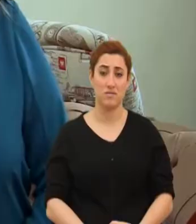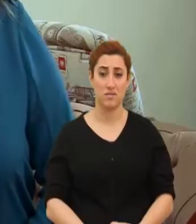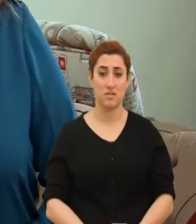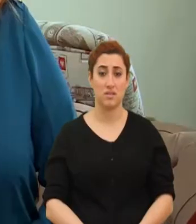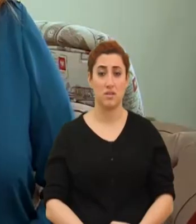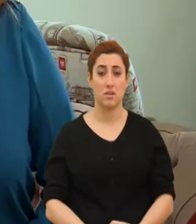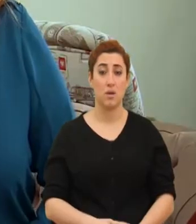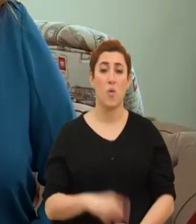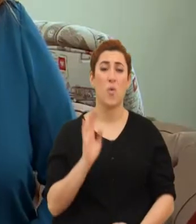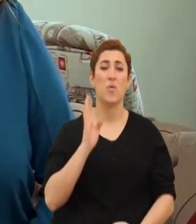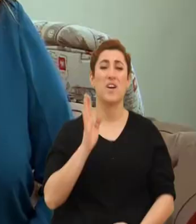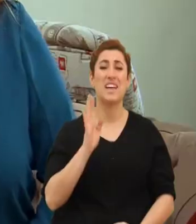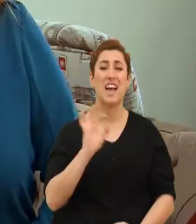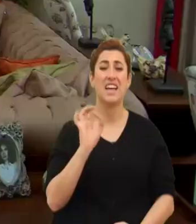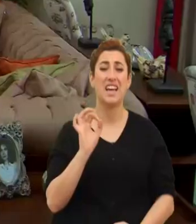Masaja devam.